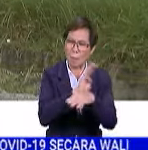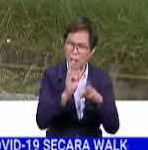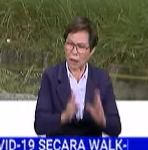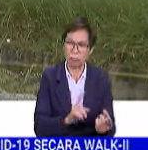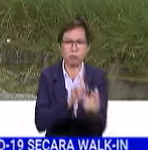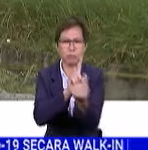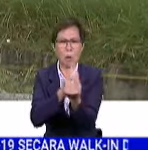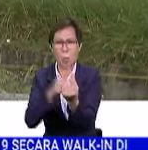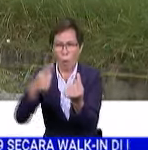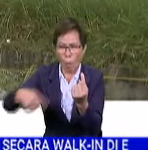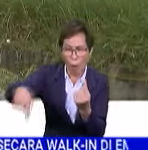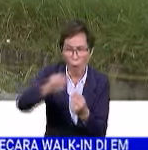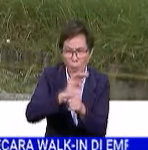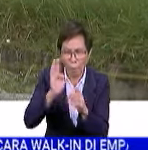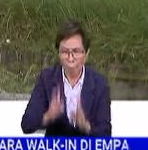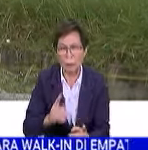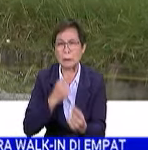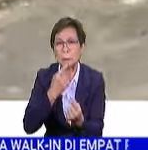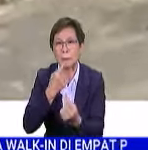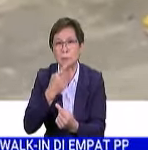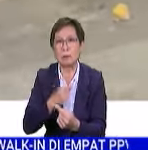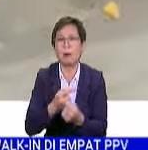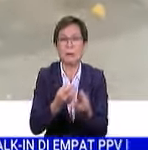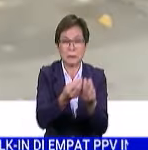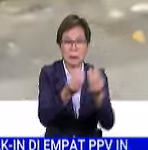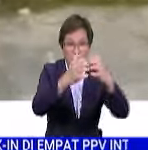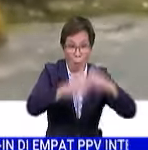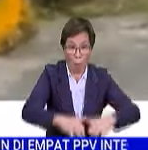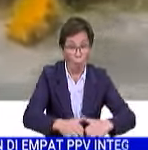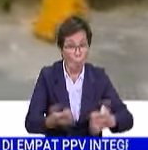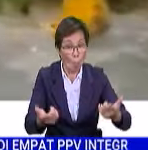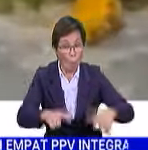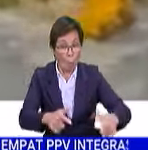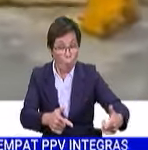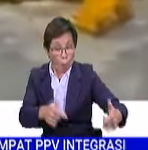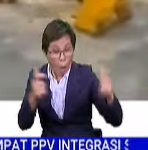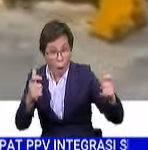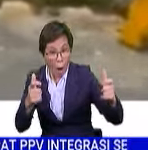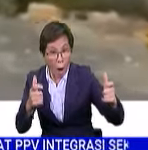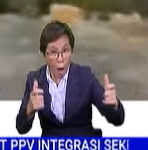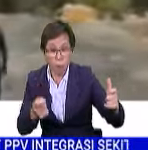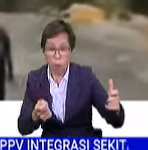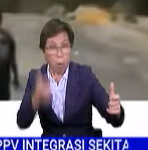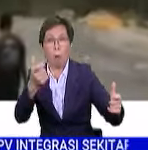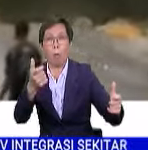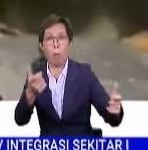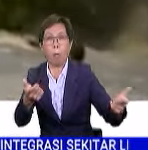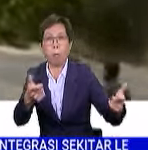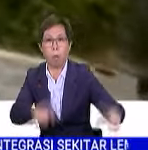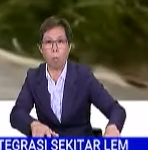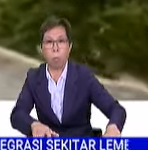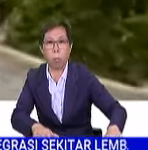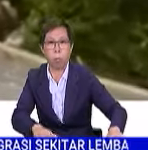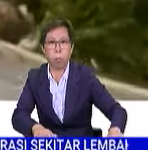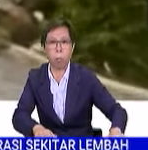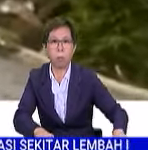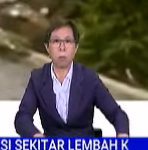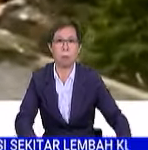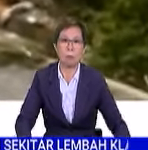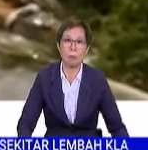yang ditemui berkata insiden tanah mendap berlaku agak pantas dalam sekelip mata.